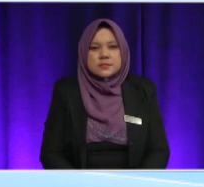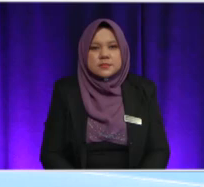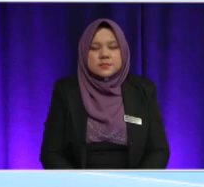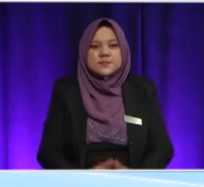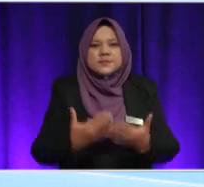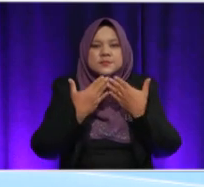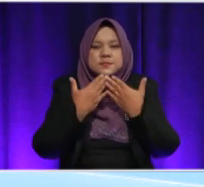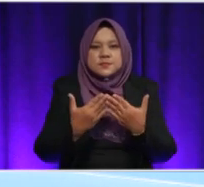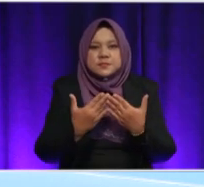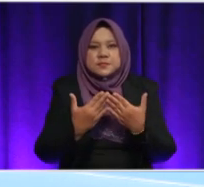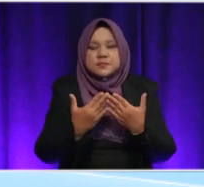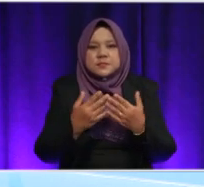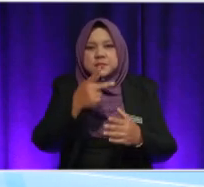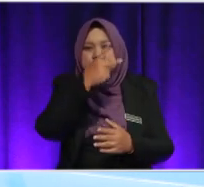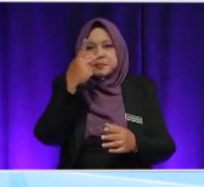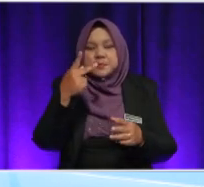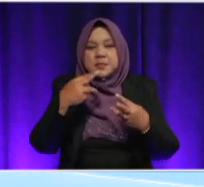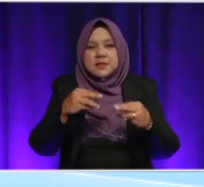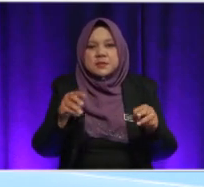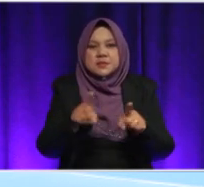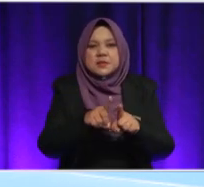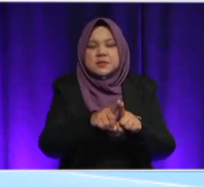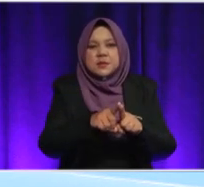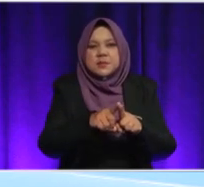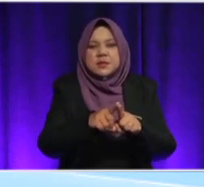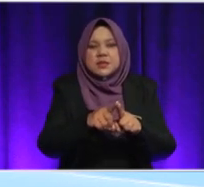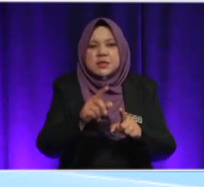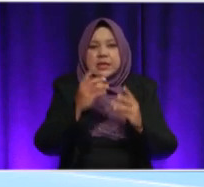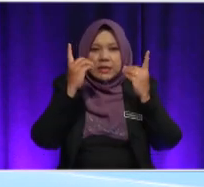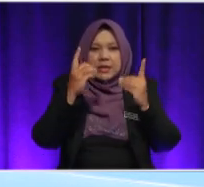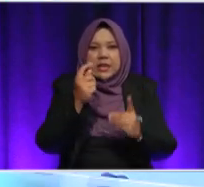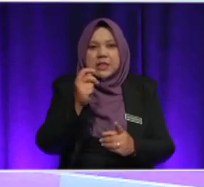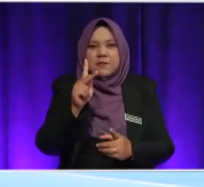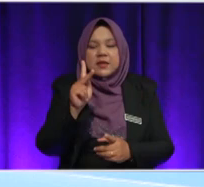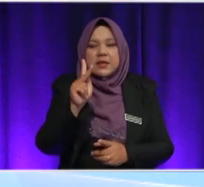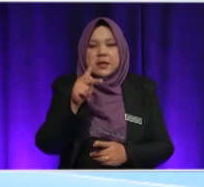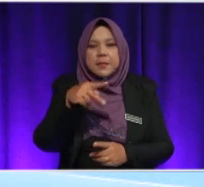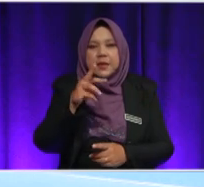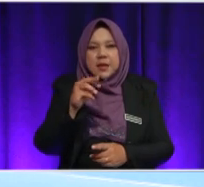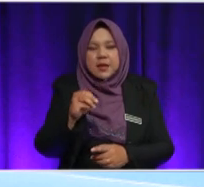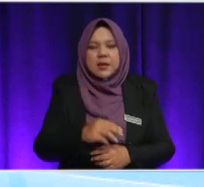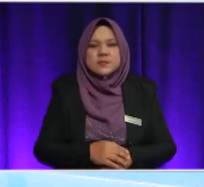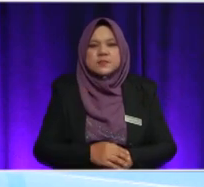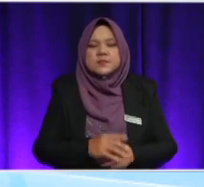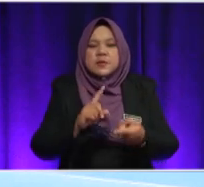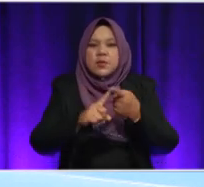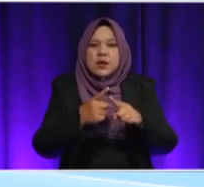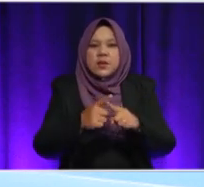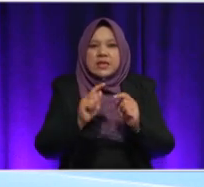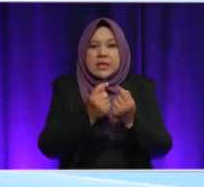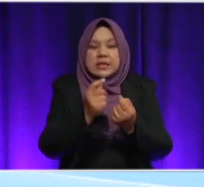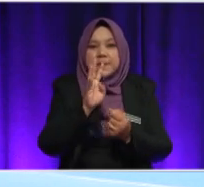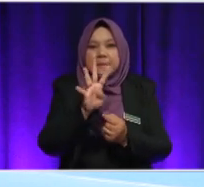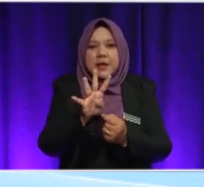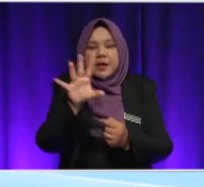terima kasih kalian yang masih setia menonton Menengah Atas dididik cvtm jadi kepada semua kawan-kawan saja tingkatan 4 yang sudah menonton sekarang